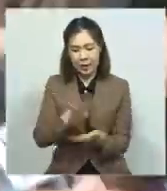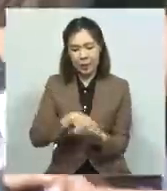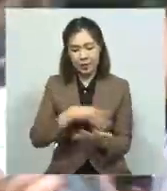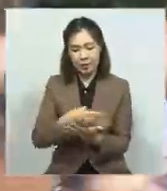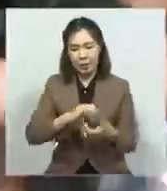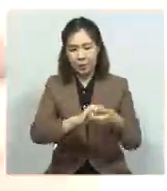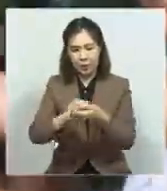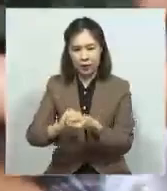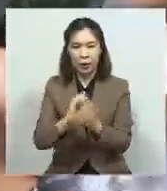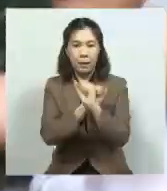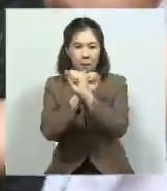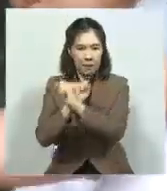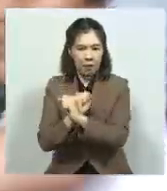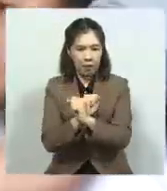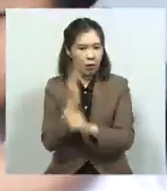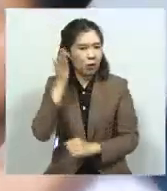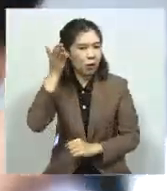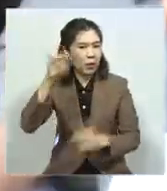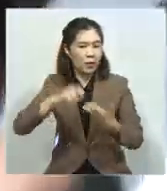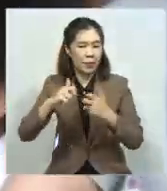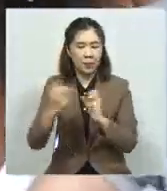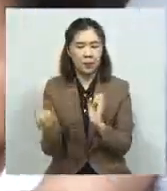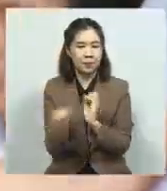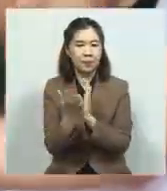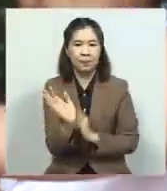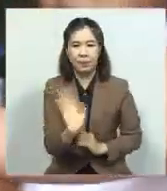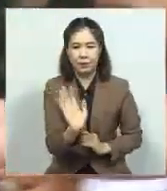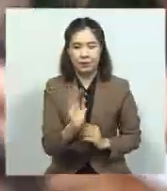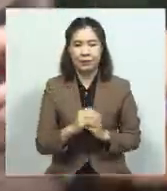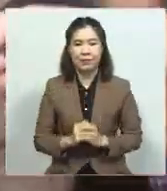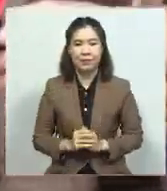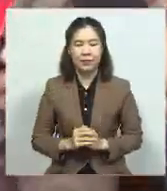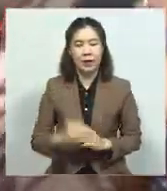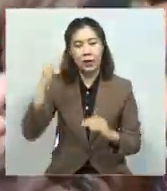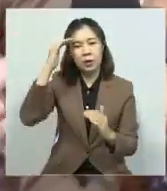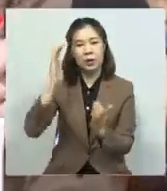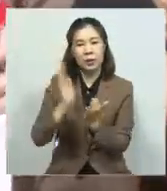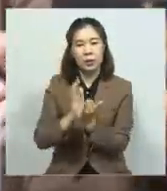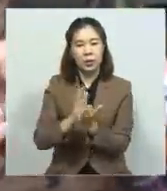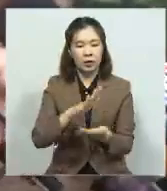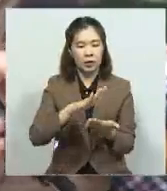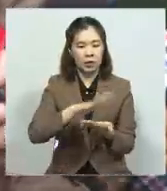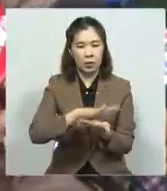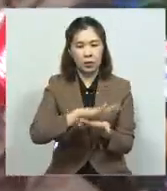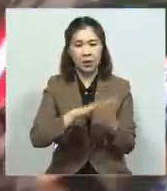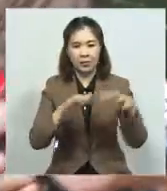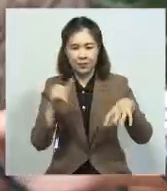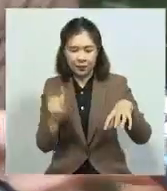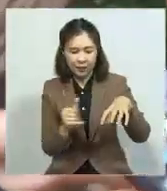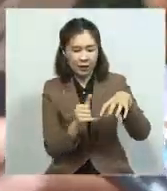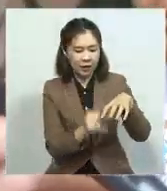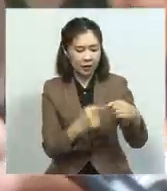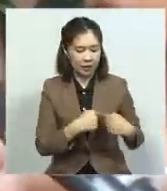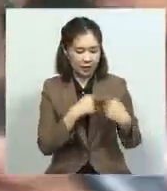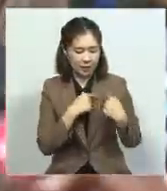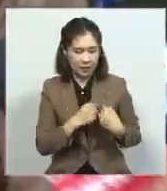ร่วมกันป้องกันไม่ให้เกิดปัญหาในลักษณะนี้อีกจากนั้นพลตำรวจเอกเฉลิมเกียรติก็เดินทางไปที่โรงเรียนมัธยมวัดสิงห์เพื่อให้กำลังใจ